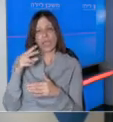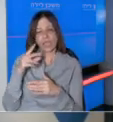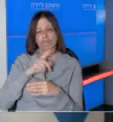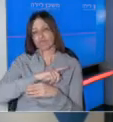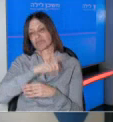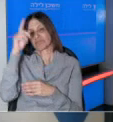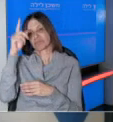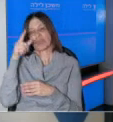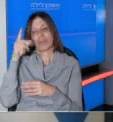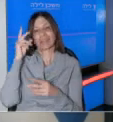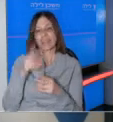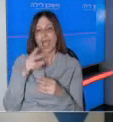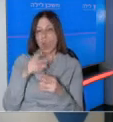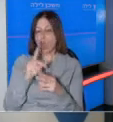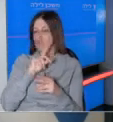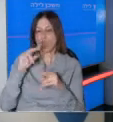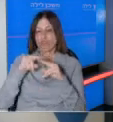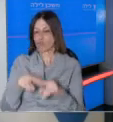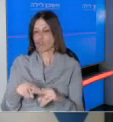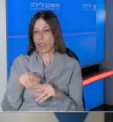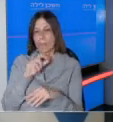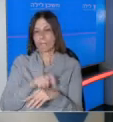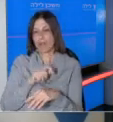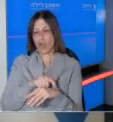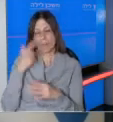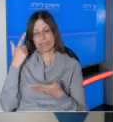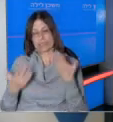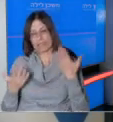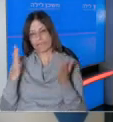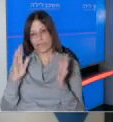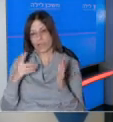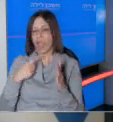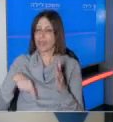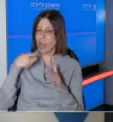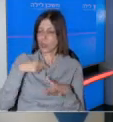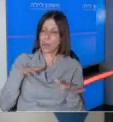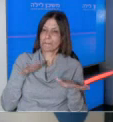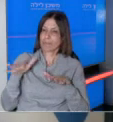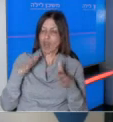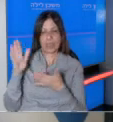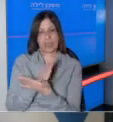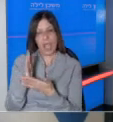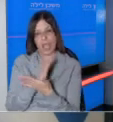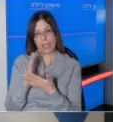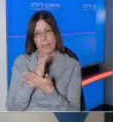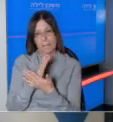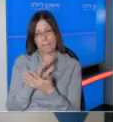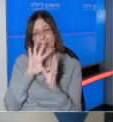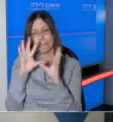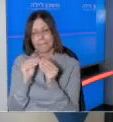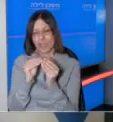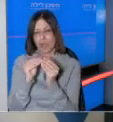זינוק בתחלואה שלא ישאיר מקום לספק. אנחנו כממשלה נערכים בכל